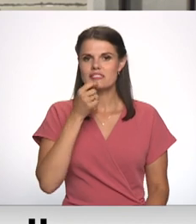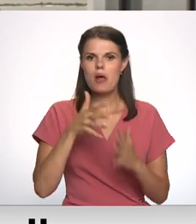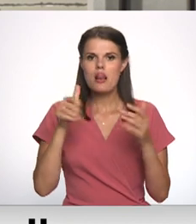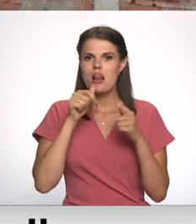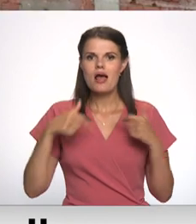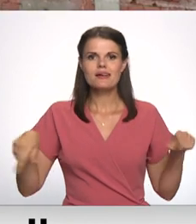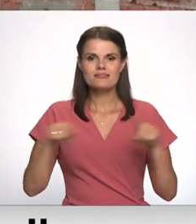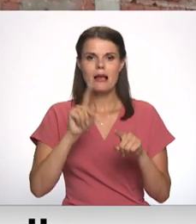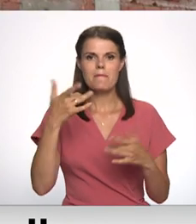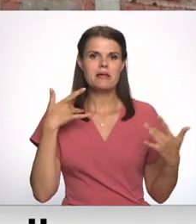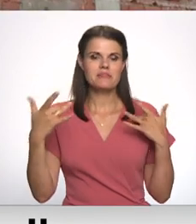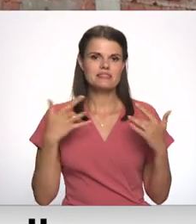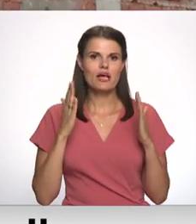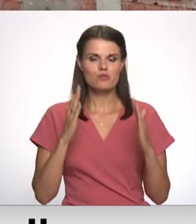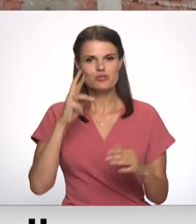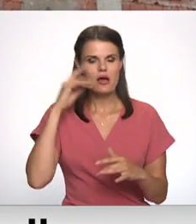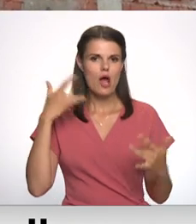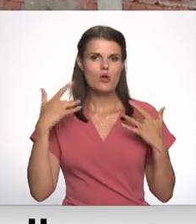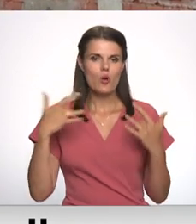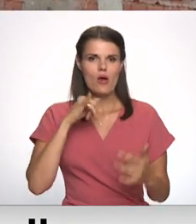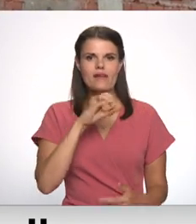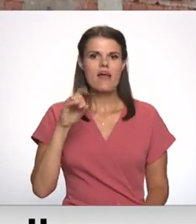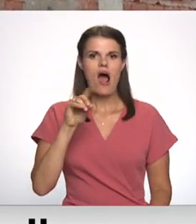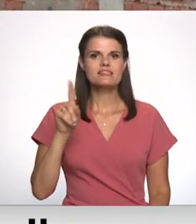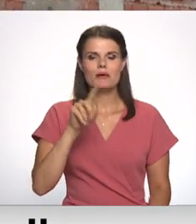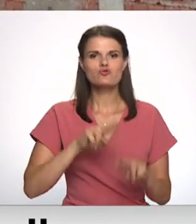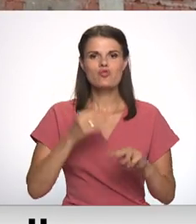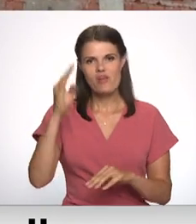zālē pirmizrāde piedzīvos Raiņa Luga, Jāzeps un viņa